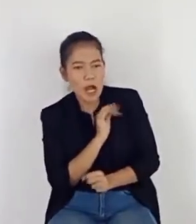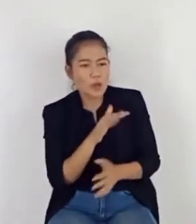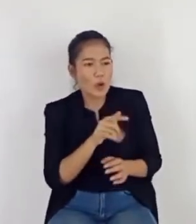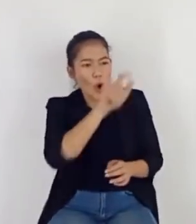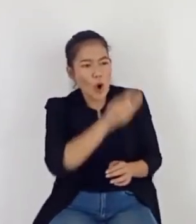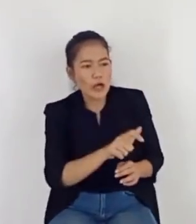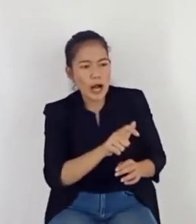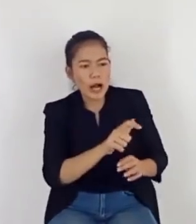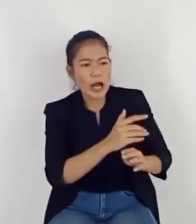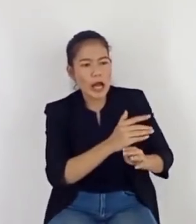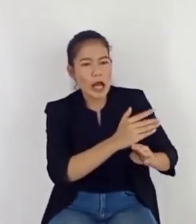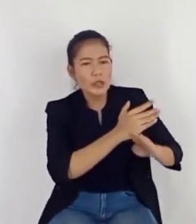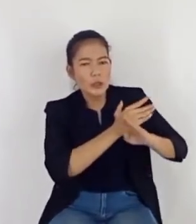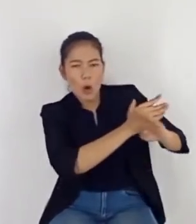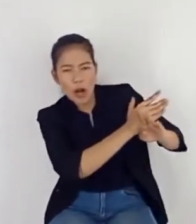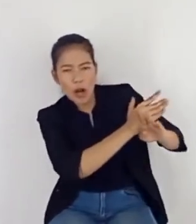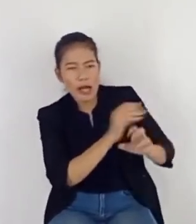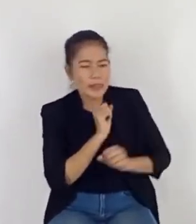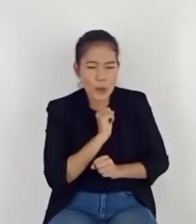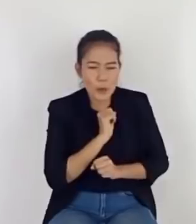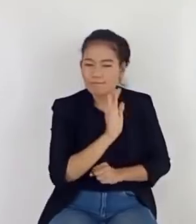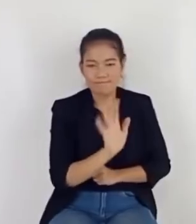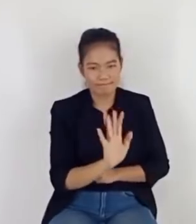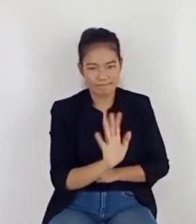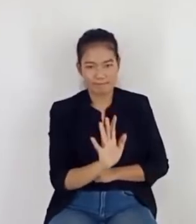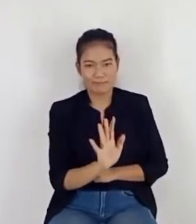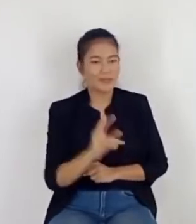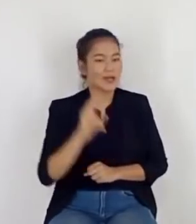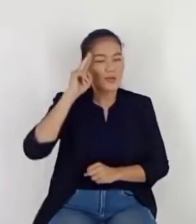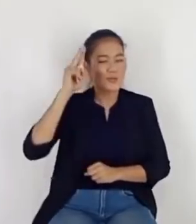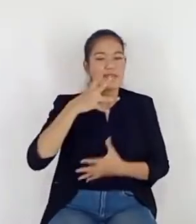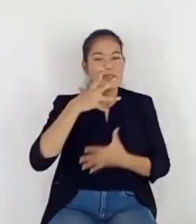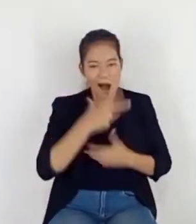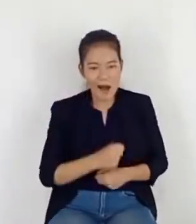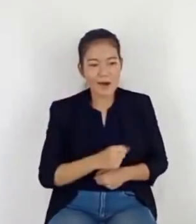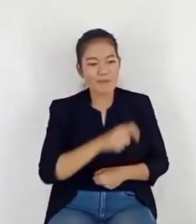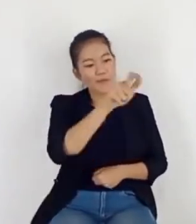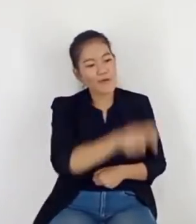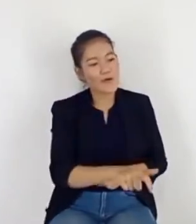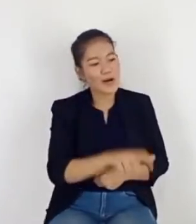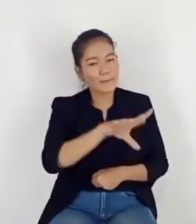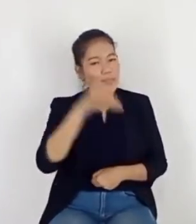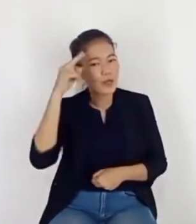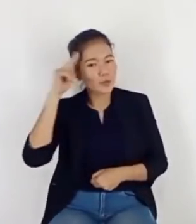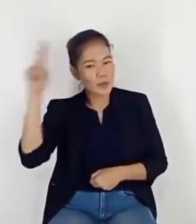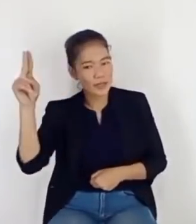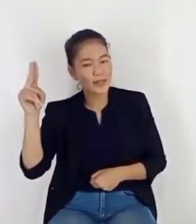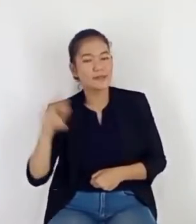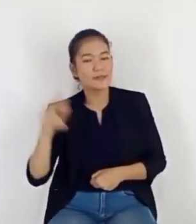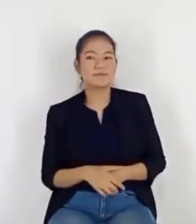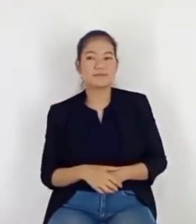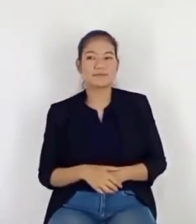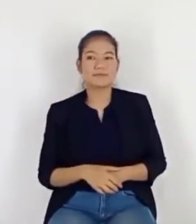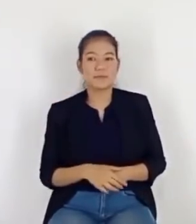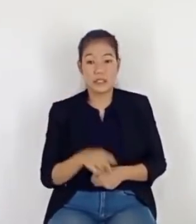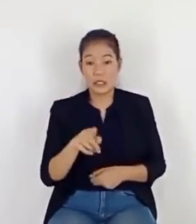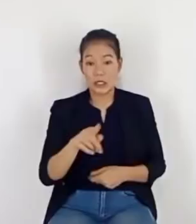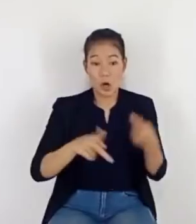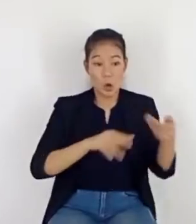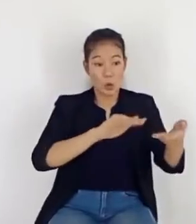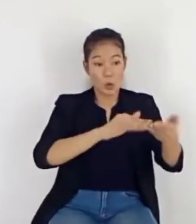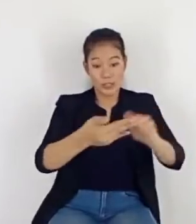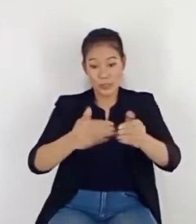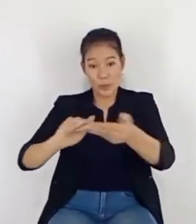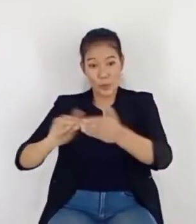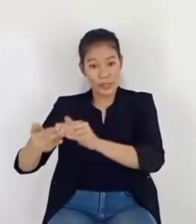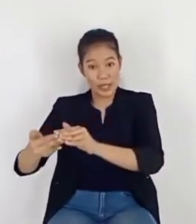menolak. Itulah yang Tuhan harapkan dari utusan Tuhan. Jadi kalau komisi-komisi ini